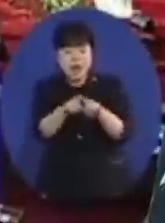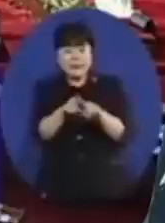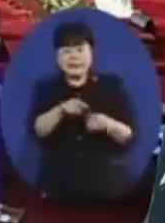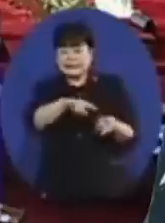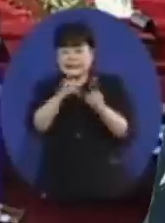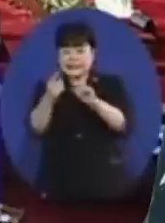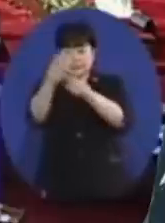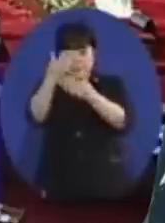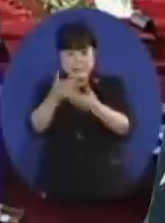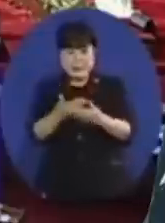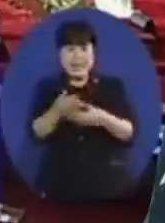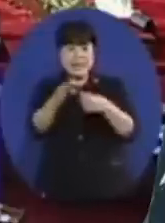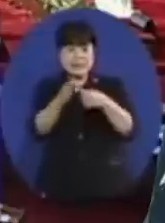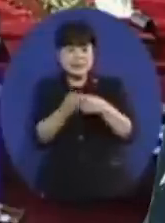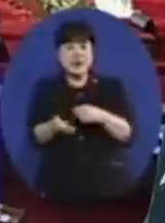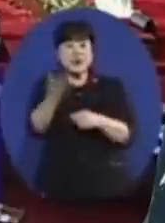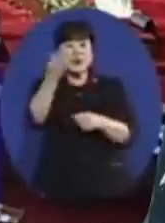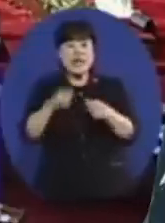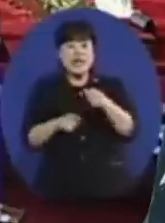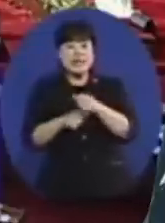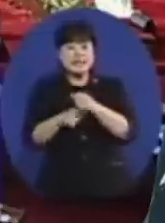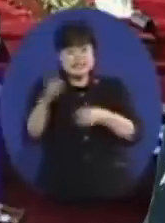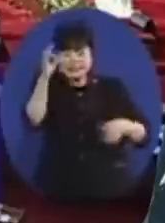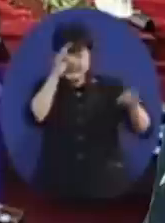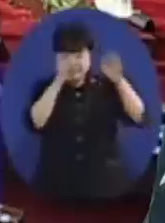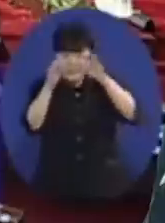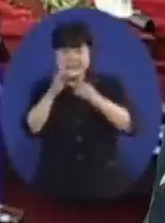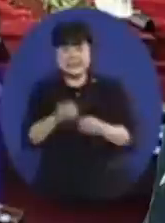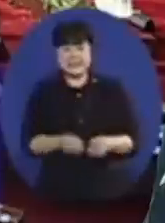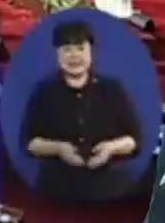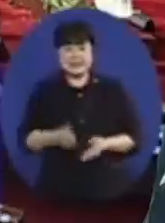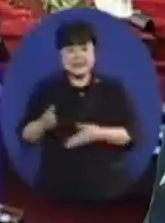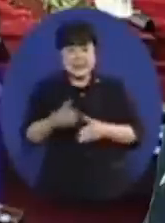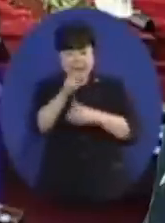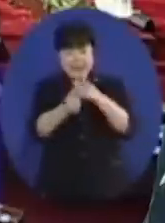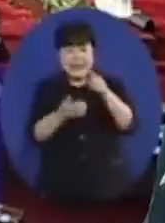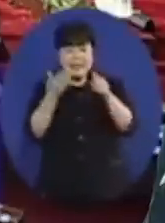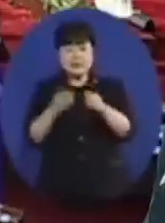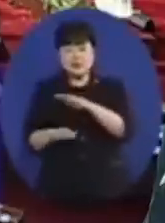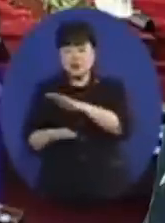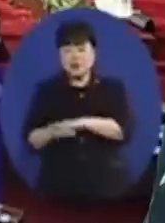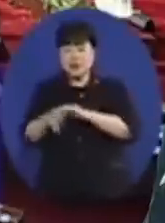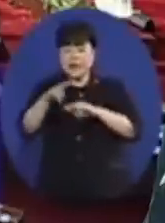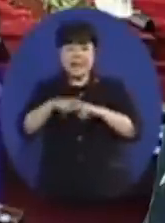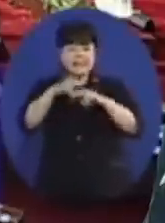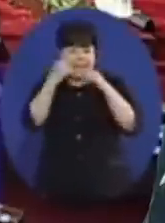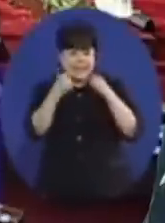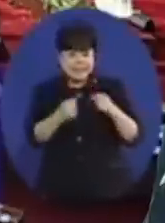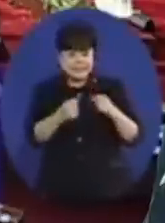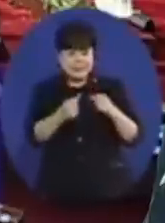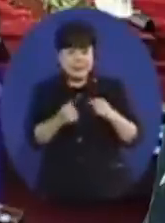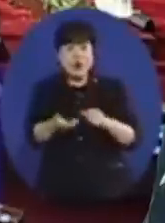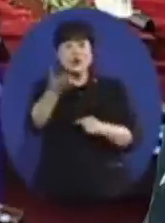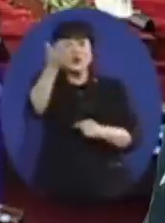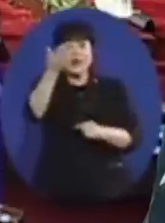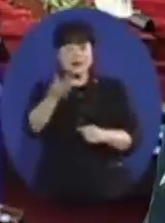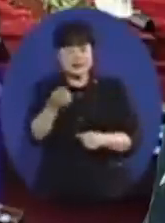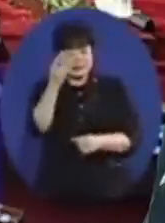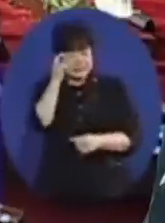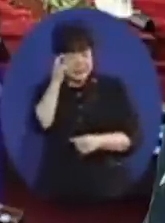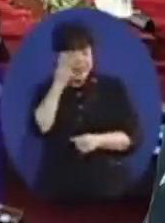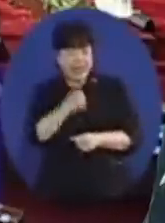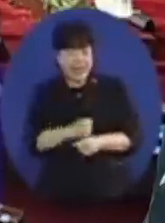살리심을 받았으면 위의 뜻을 찾아라 그기는 그리도께서 하나님 우편에 앉아 계시느니라 위의 것을